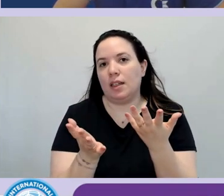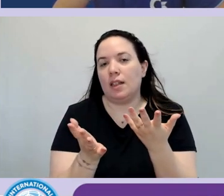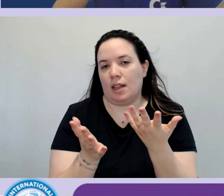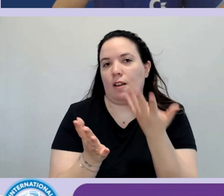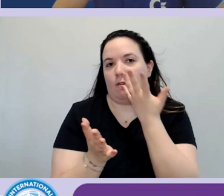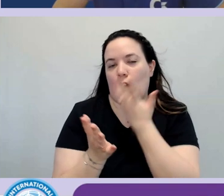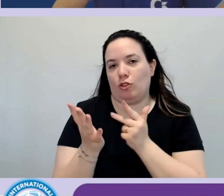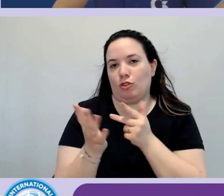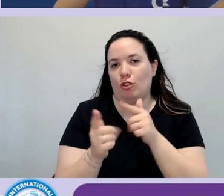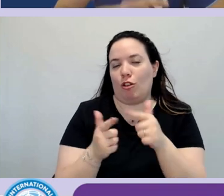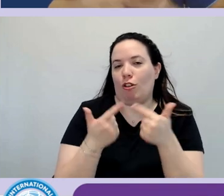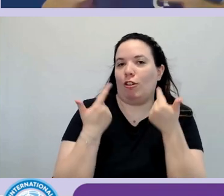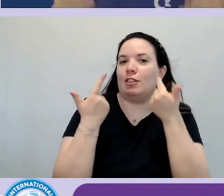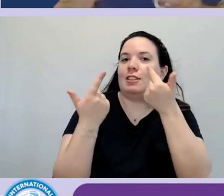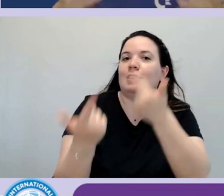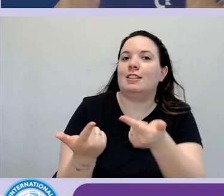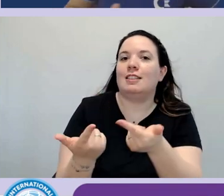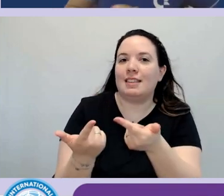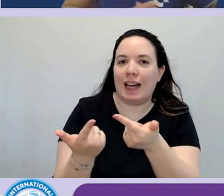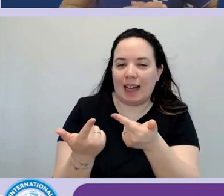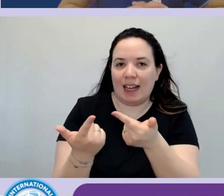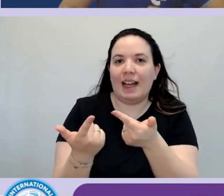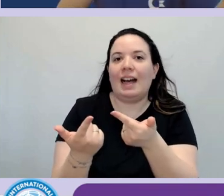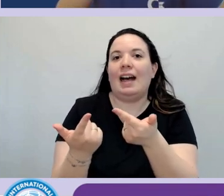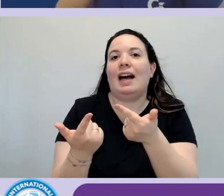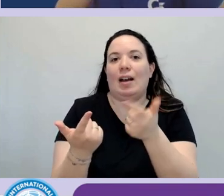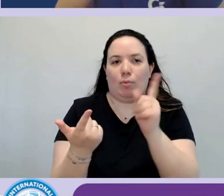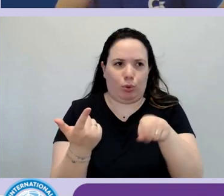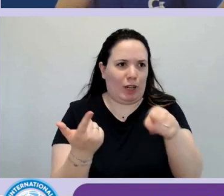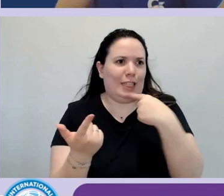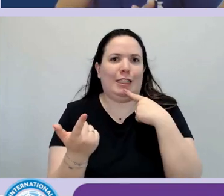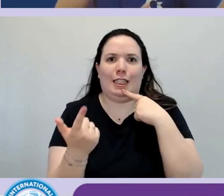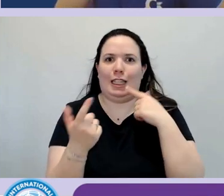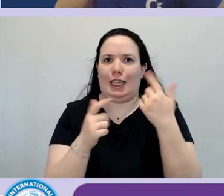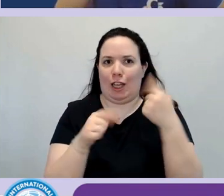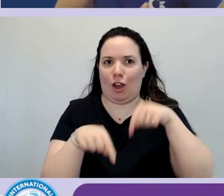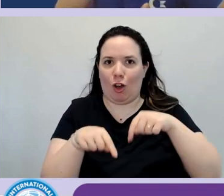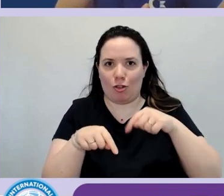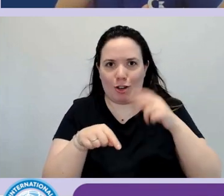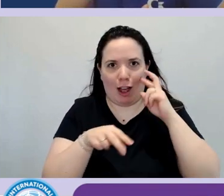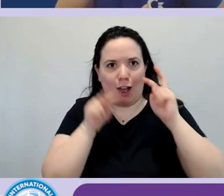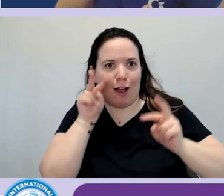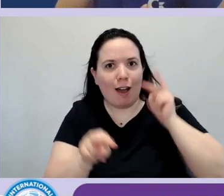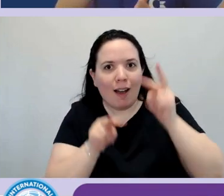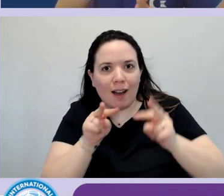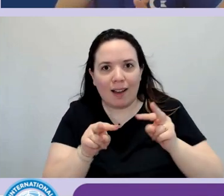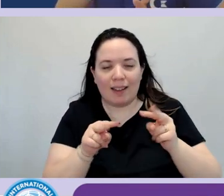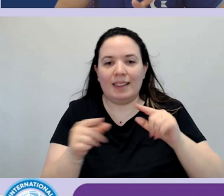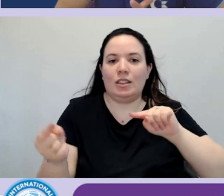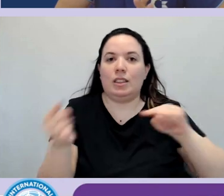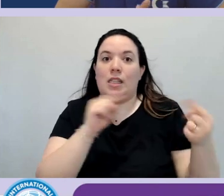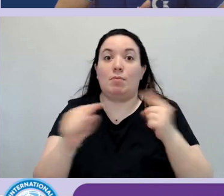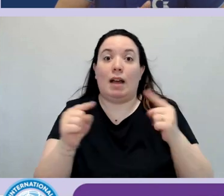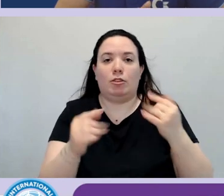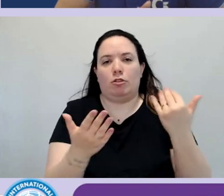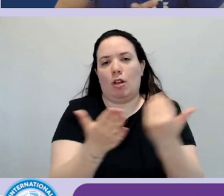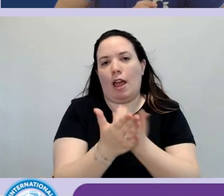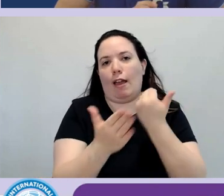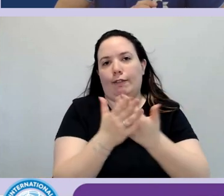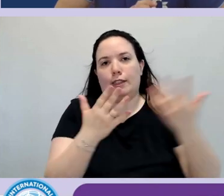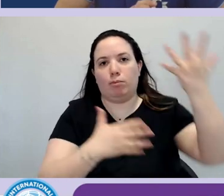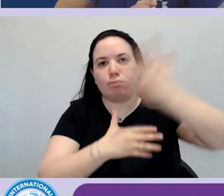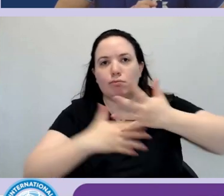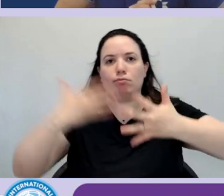un'istruzione anche a a chi si sta seguendo il dibattito in questo caso non ci deve essere